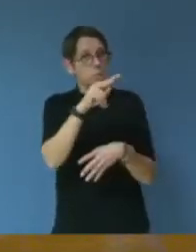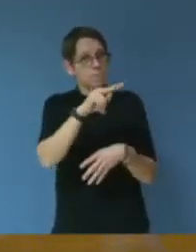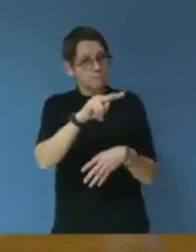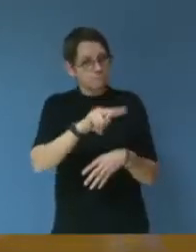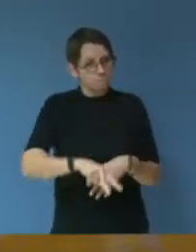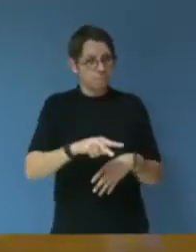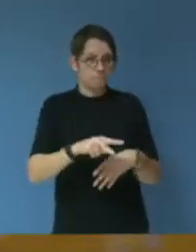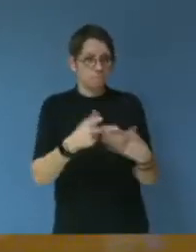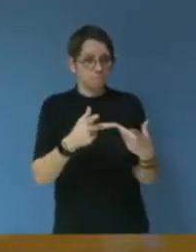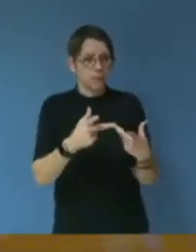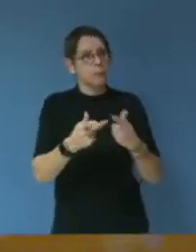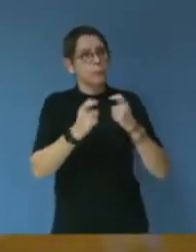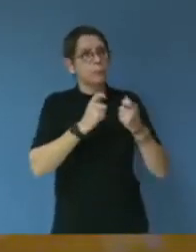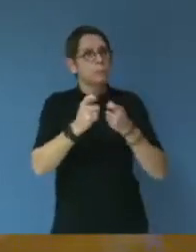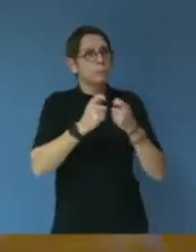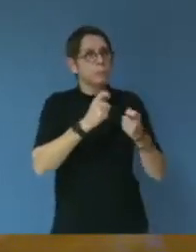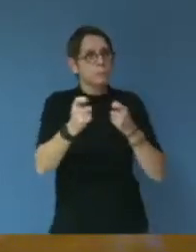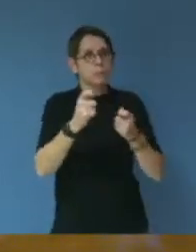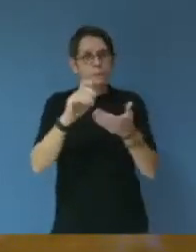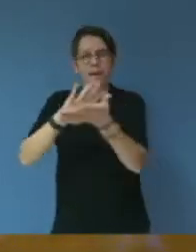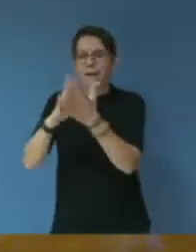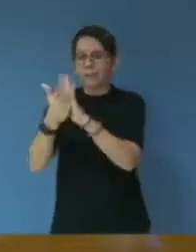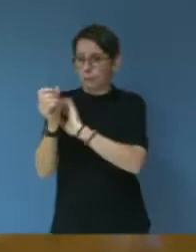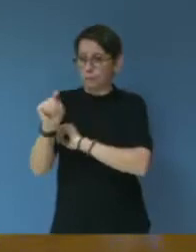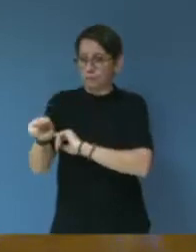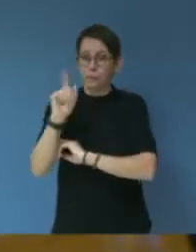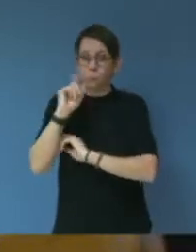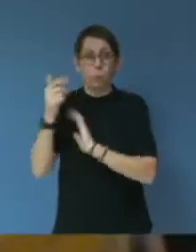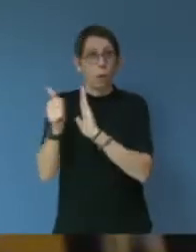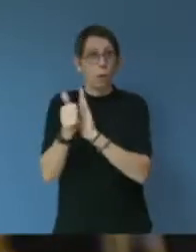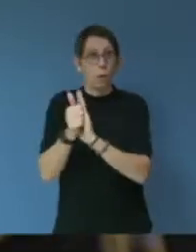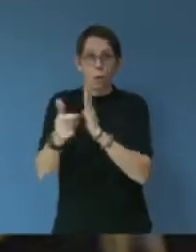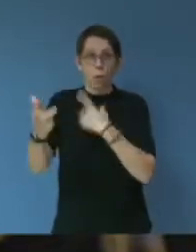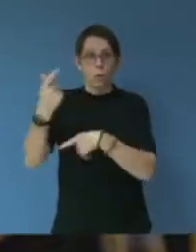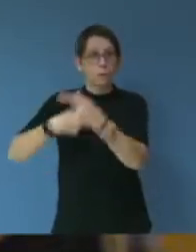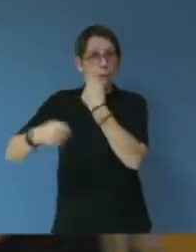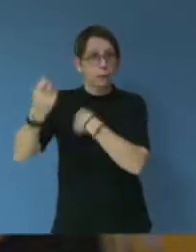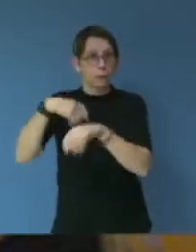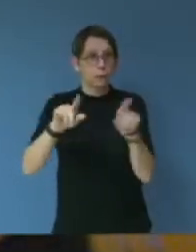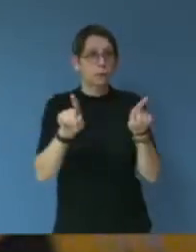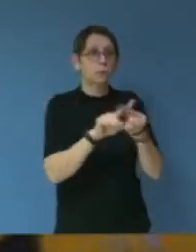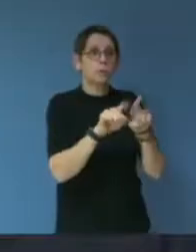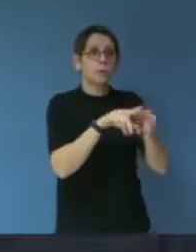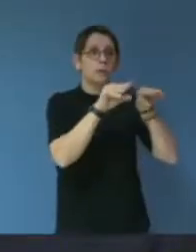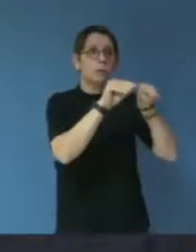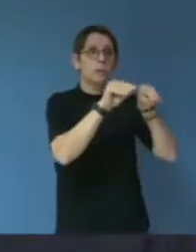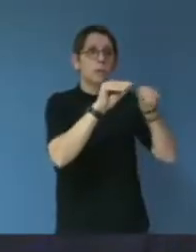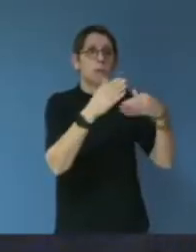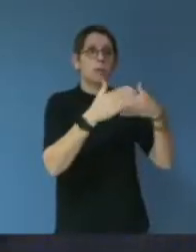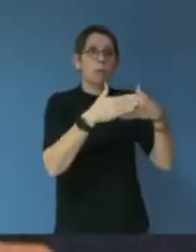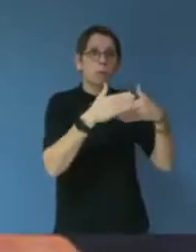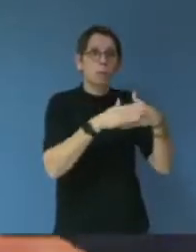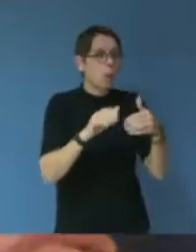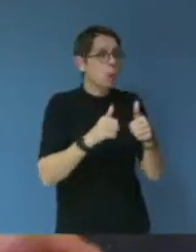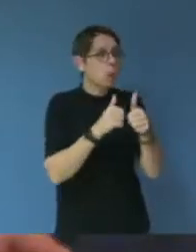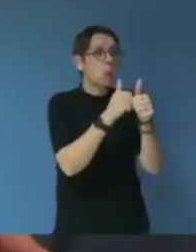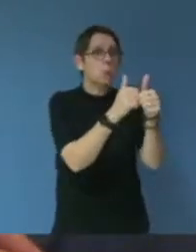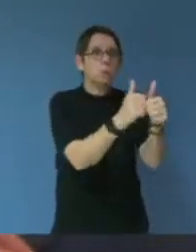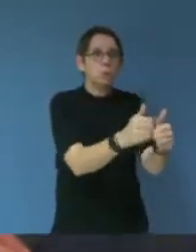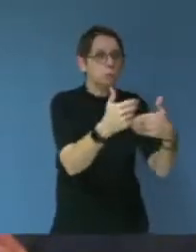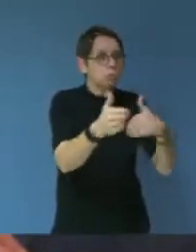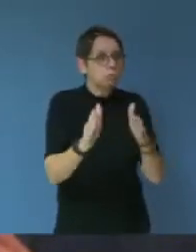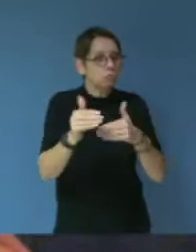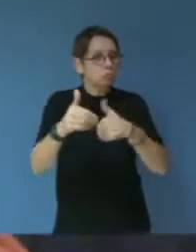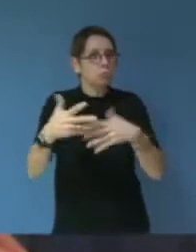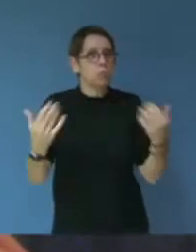rôle économique. On parle beaucoup des commerces de proximité, quel que soit d'ailleurs le secteur d'activité, mais on parle en fait très